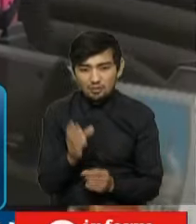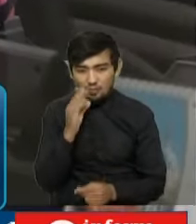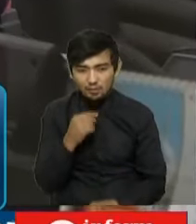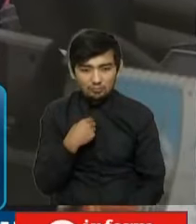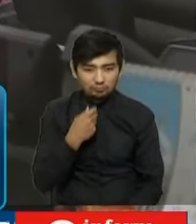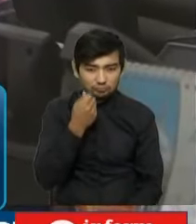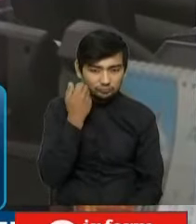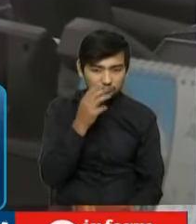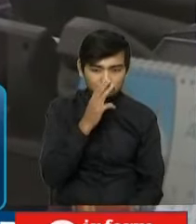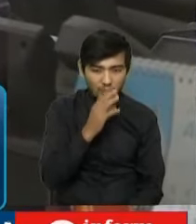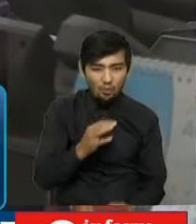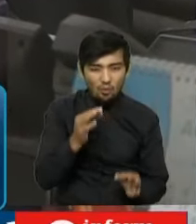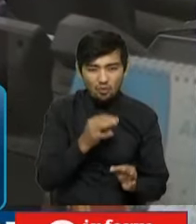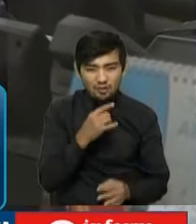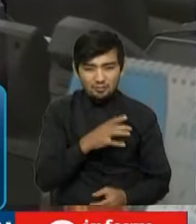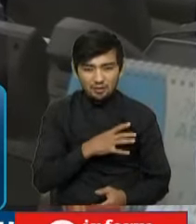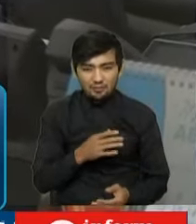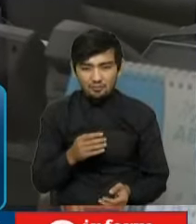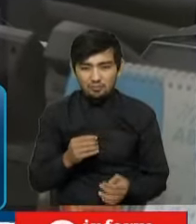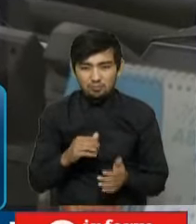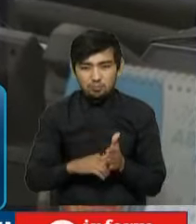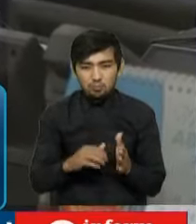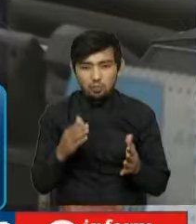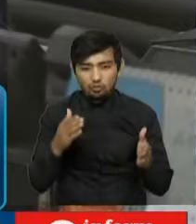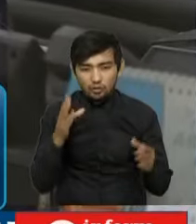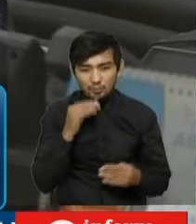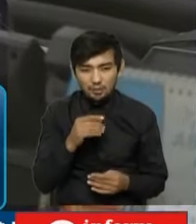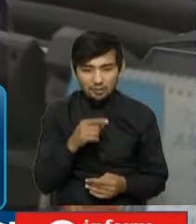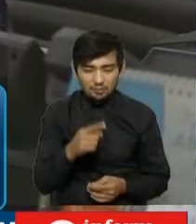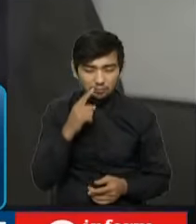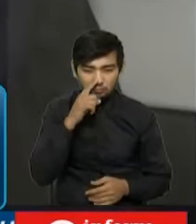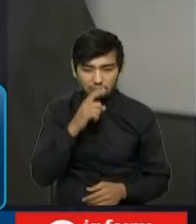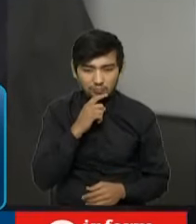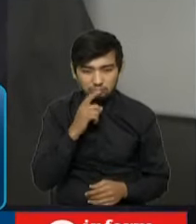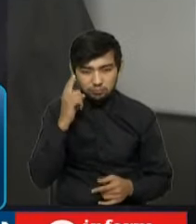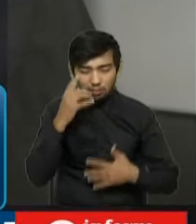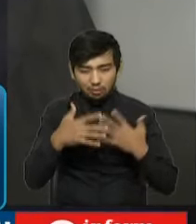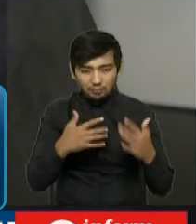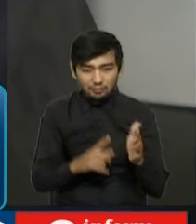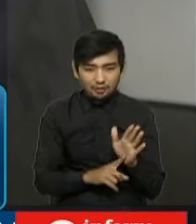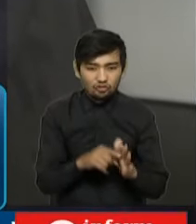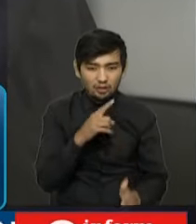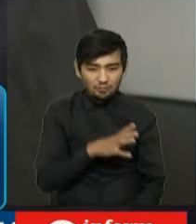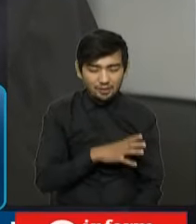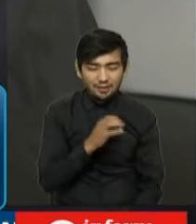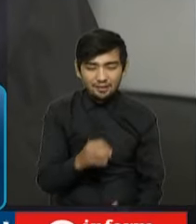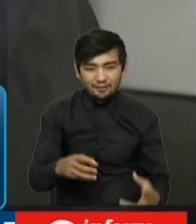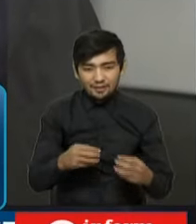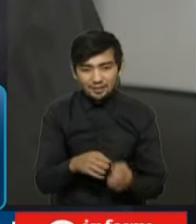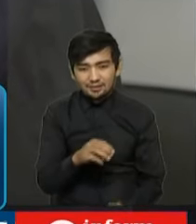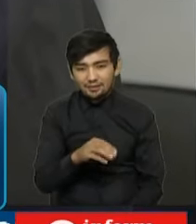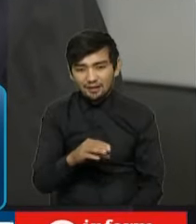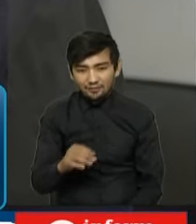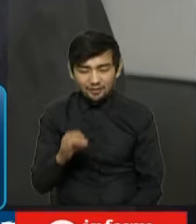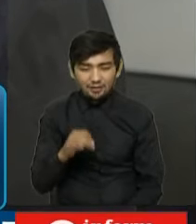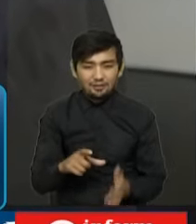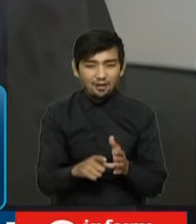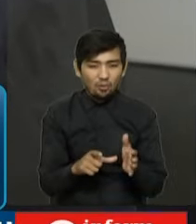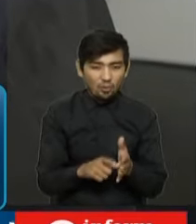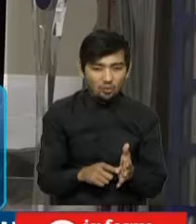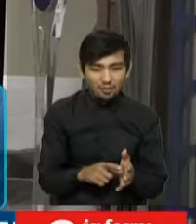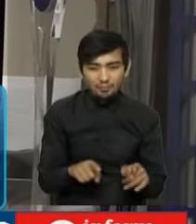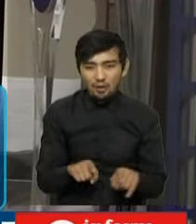доходах. Финансовый аналитик Арман Бейсимбаев считает, что произошла путаница в терминах. Дифференцированные ставки и прогрессивное налогообложение – не одно